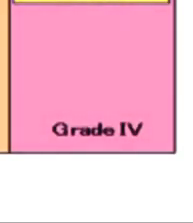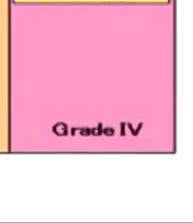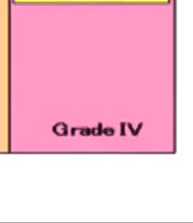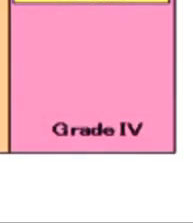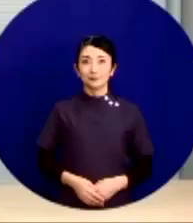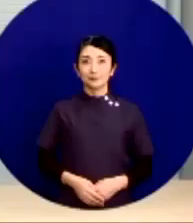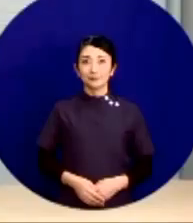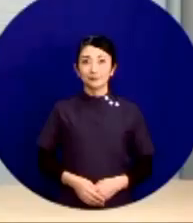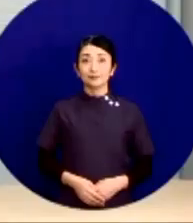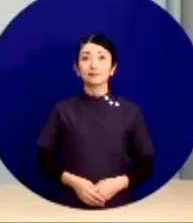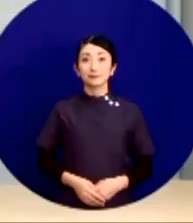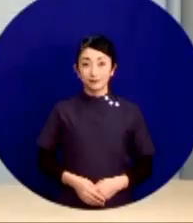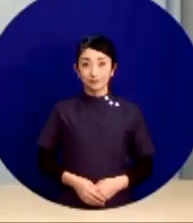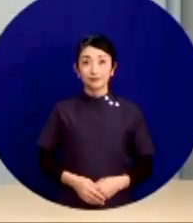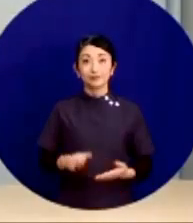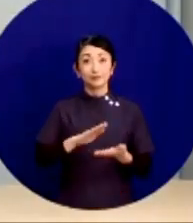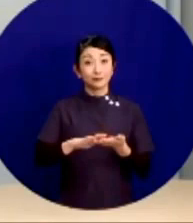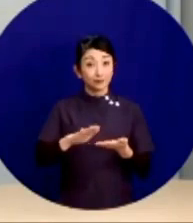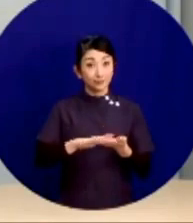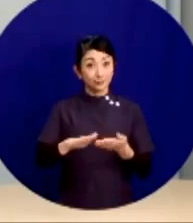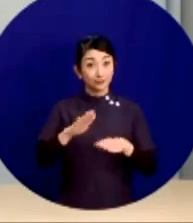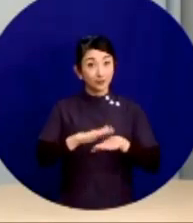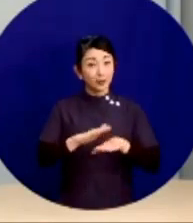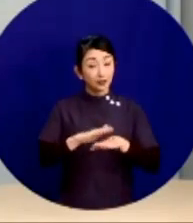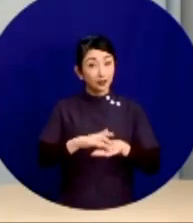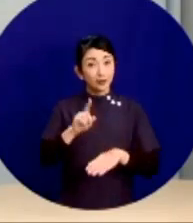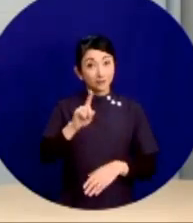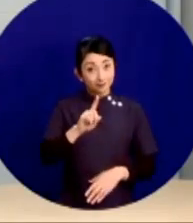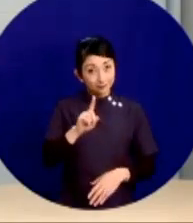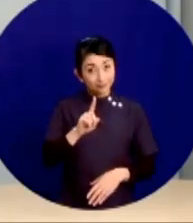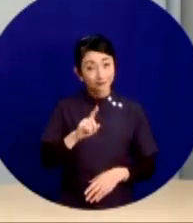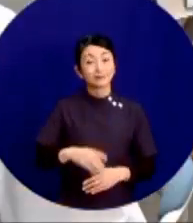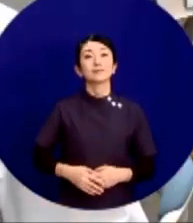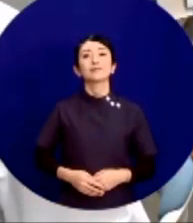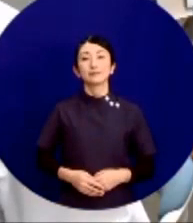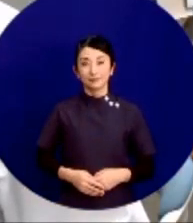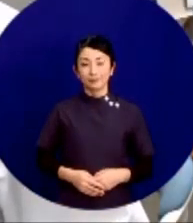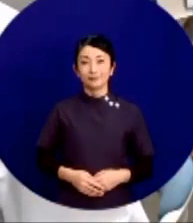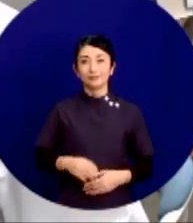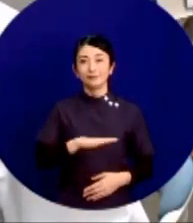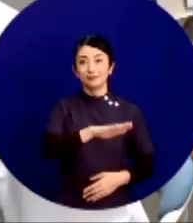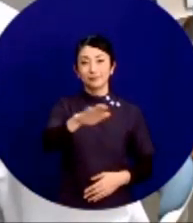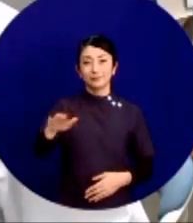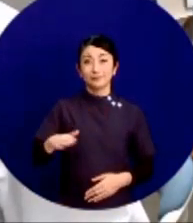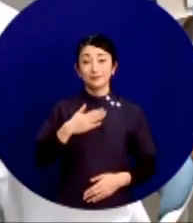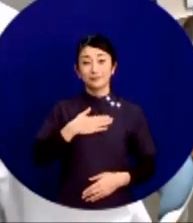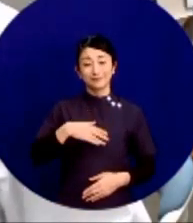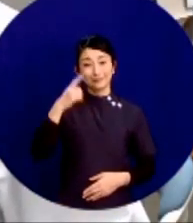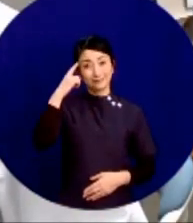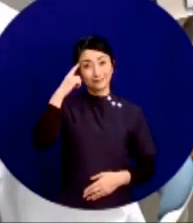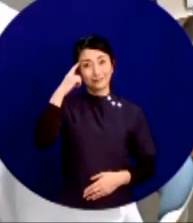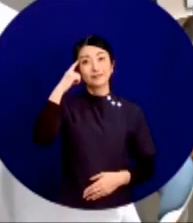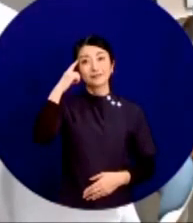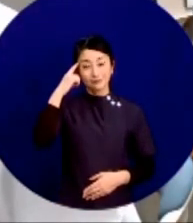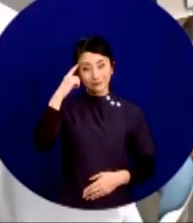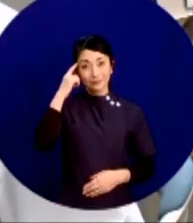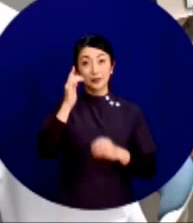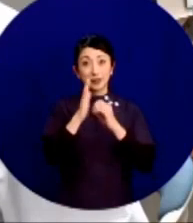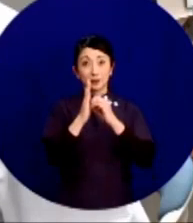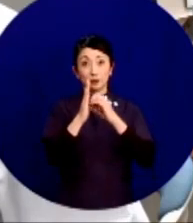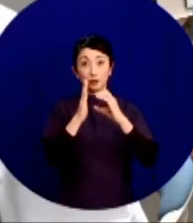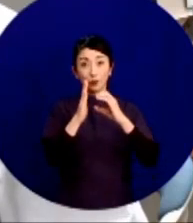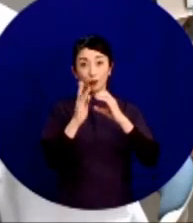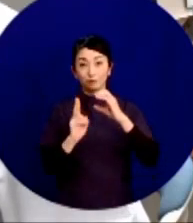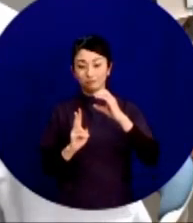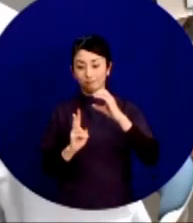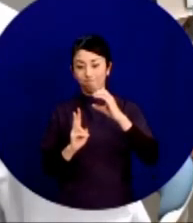。 ではどのような治療をされるんですか？ はい、皆様お気づきだと思いますけれども、脳腫